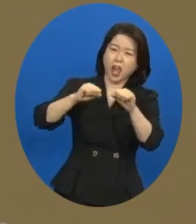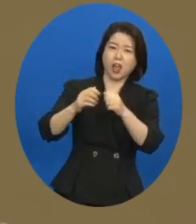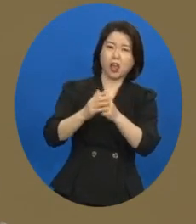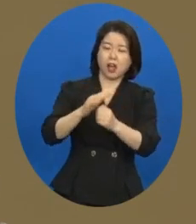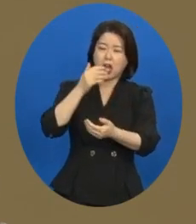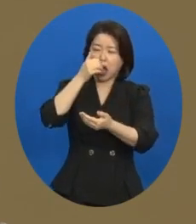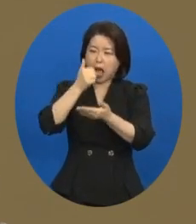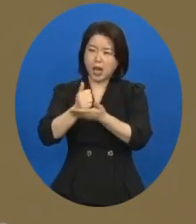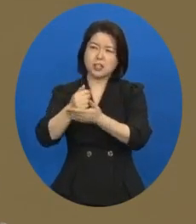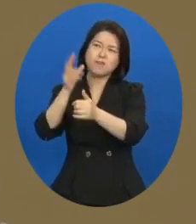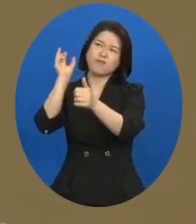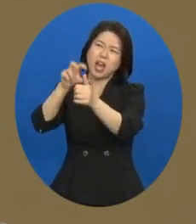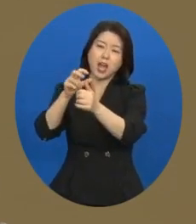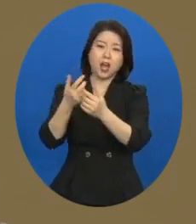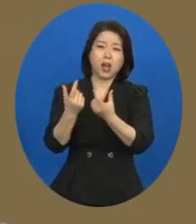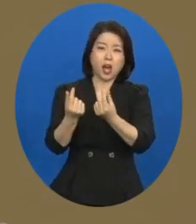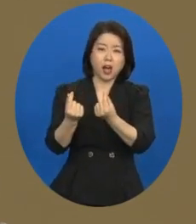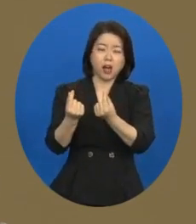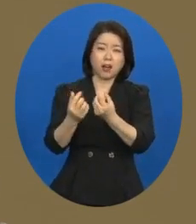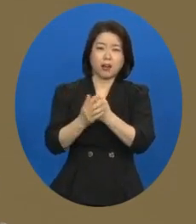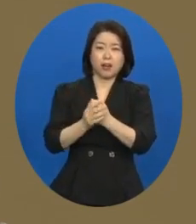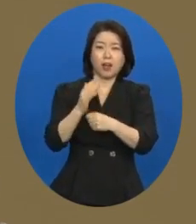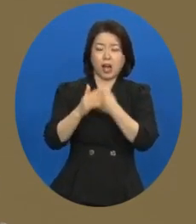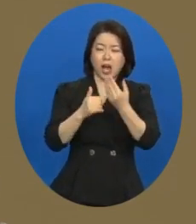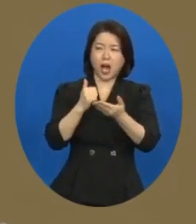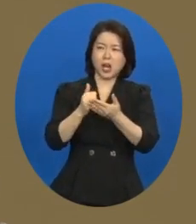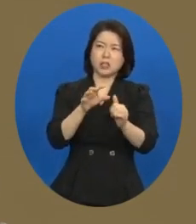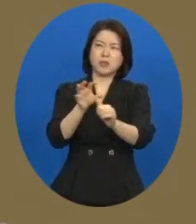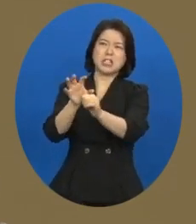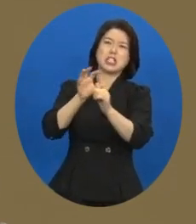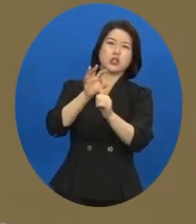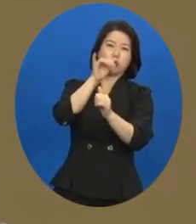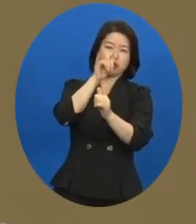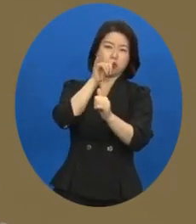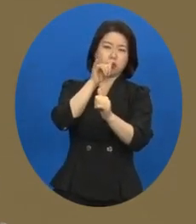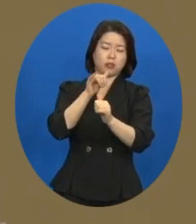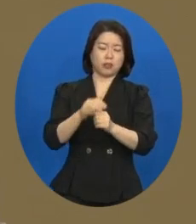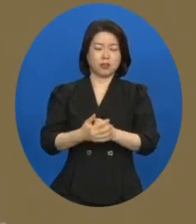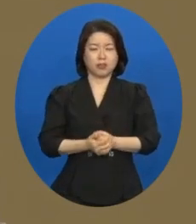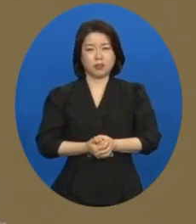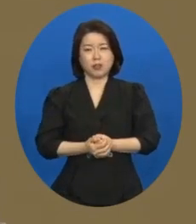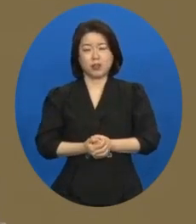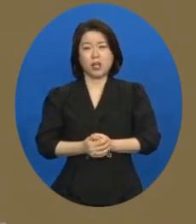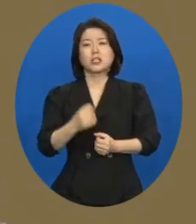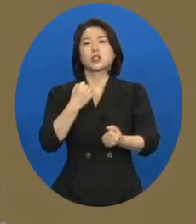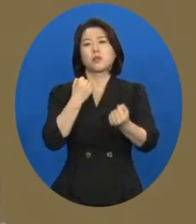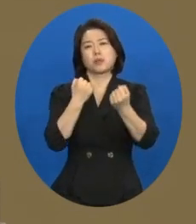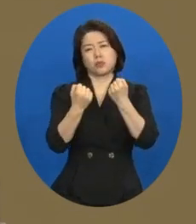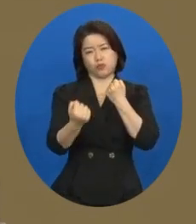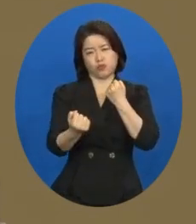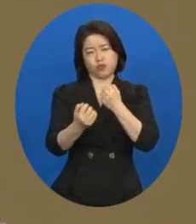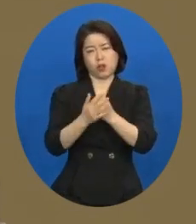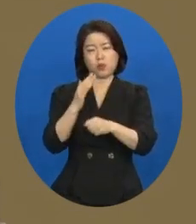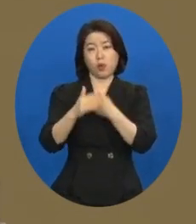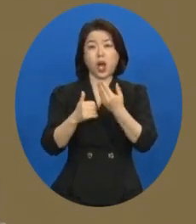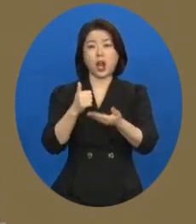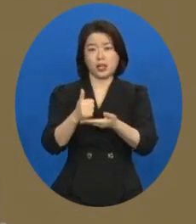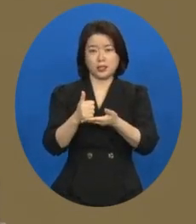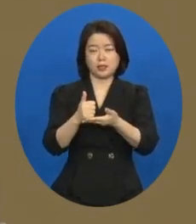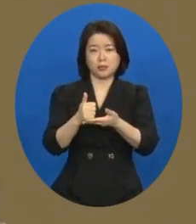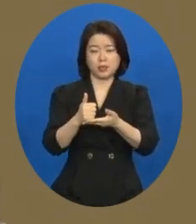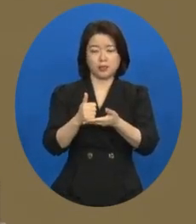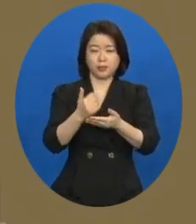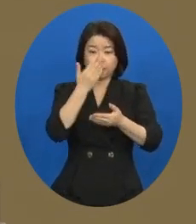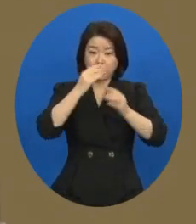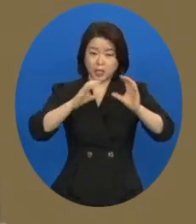하나님을 배신하고 그리고 하나님을 이용했습니다. 그럼에도 불구하고 하나님께서는